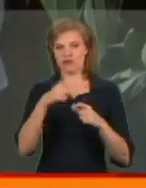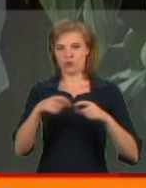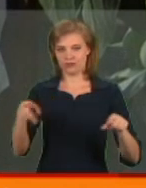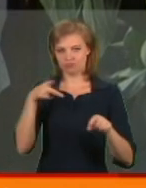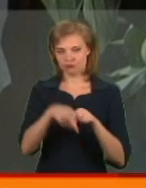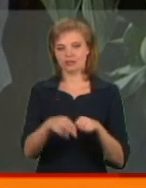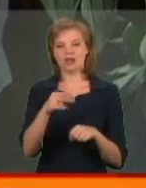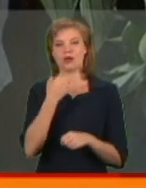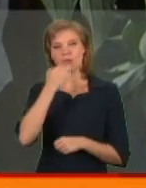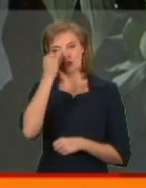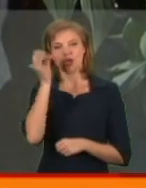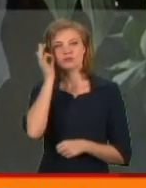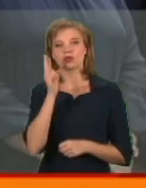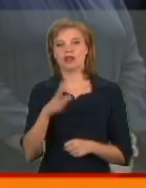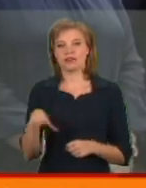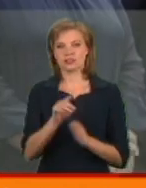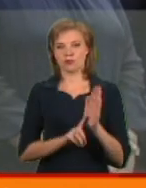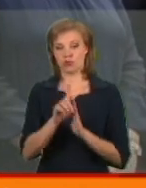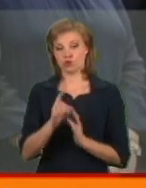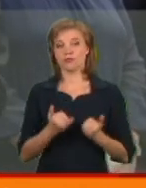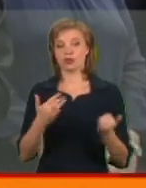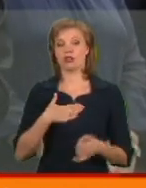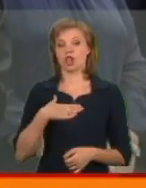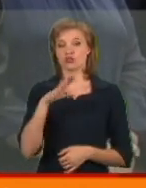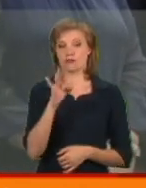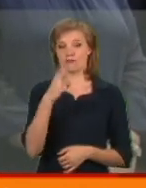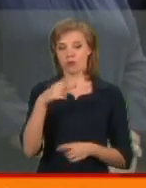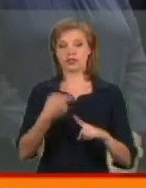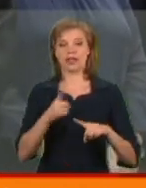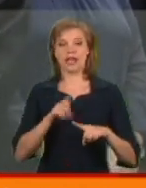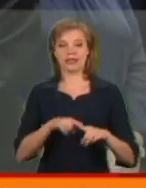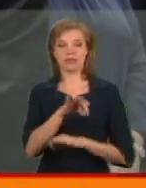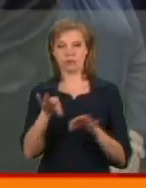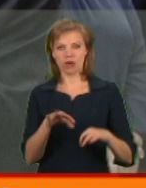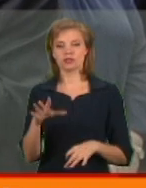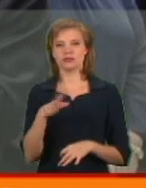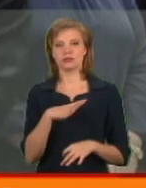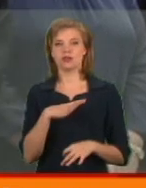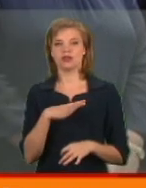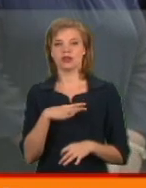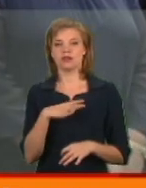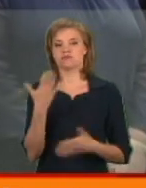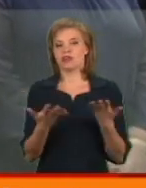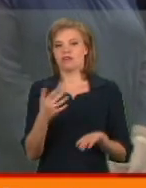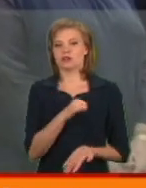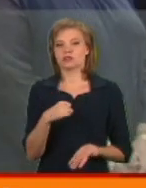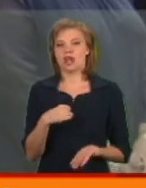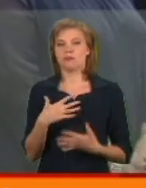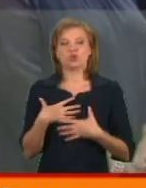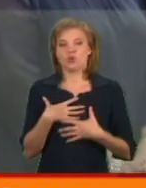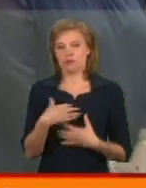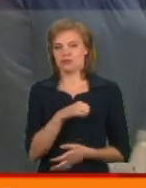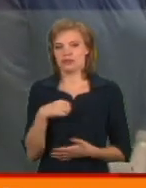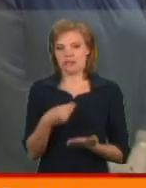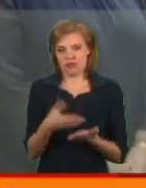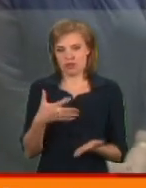та спогади, як усе починалося. Для нашого фонду цей проект «Лабіль надіжди» – мабуть, найлюбіший, найдорогий. Ми